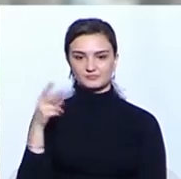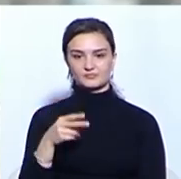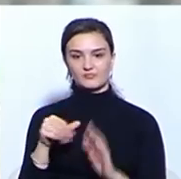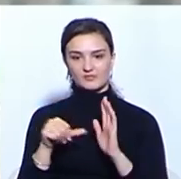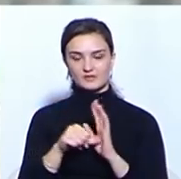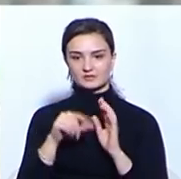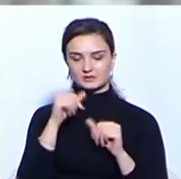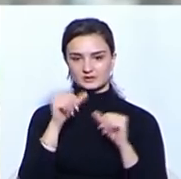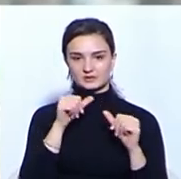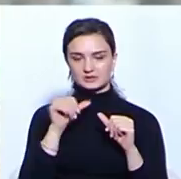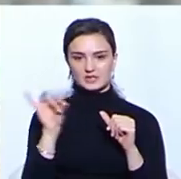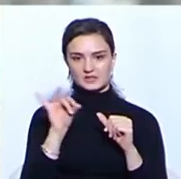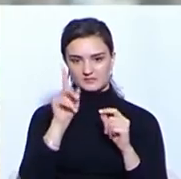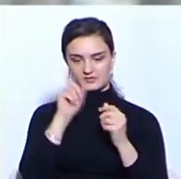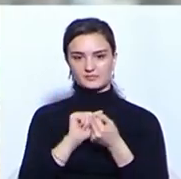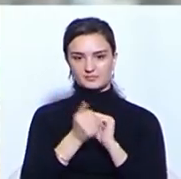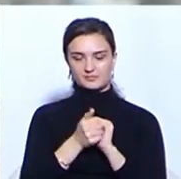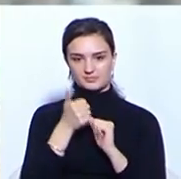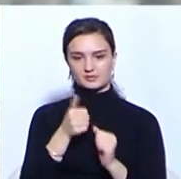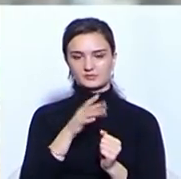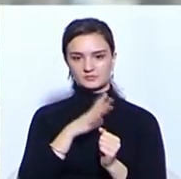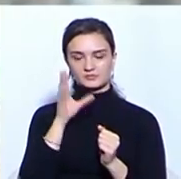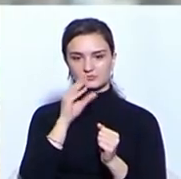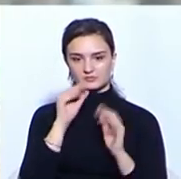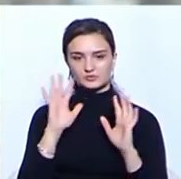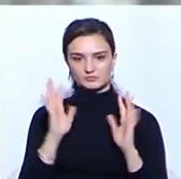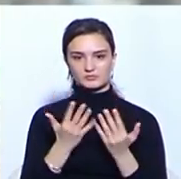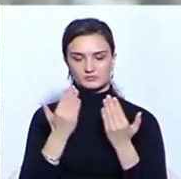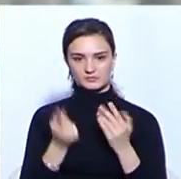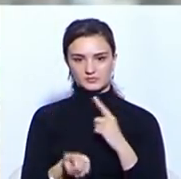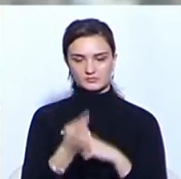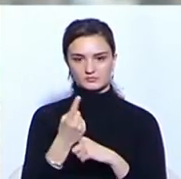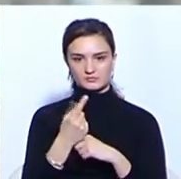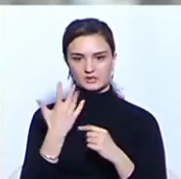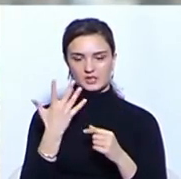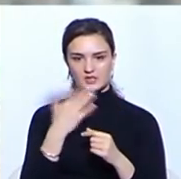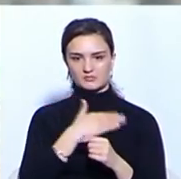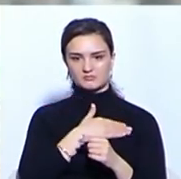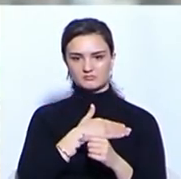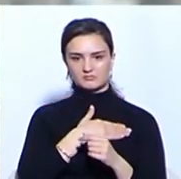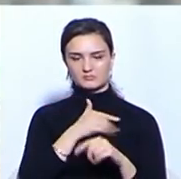2006 წლის იანვარი იყო, კარგად მახსოვს, როდესაც შემთხვევით ხელის მოსმით